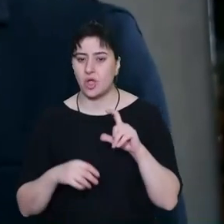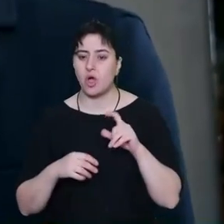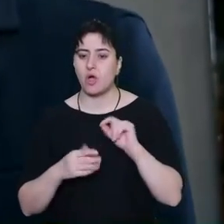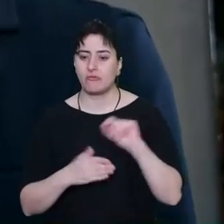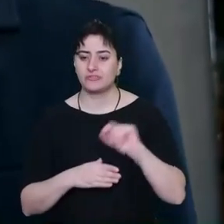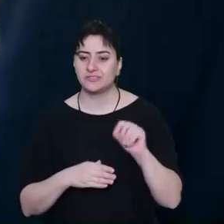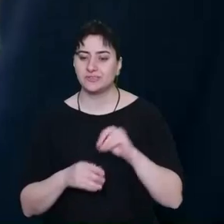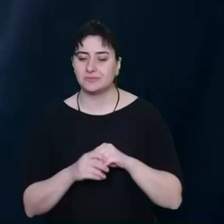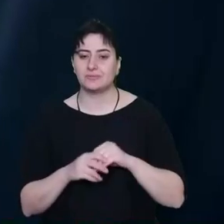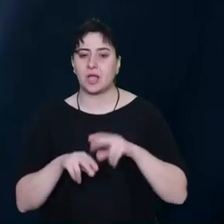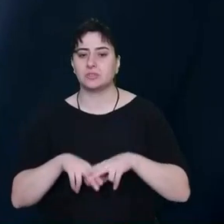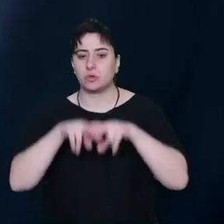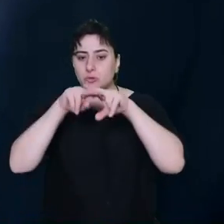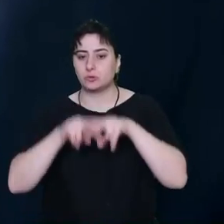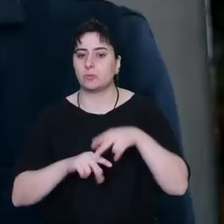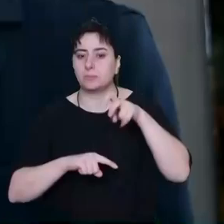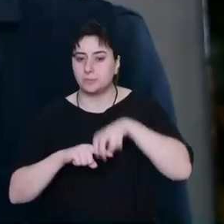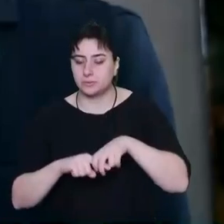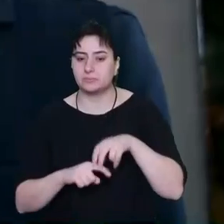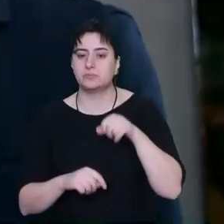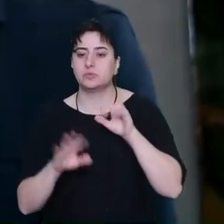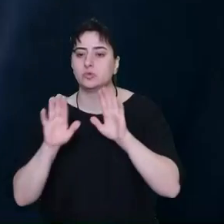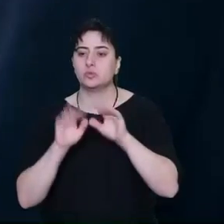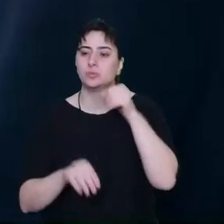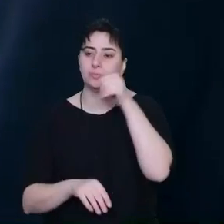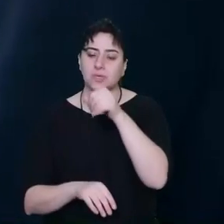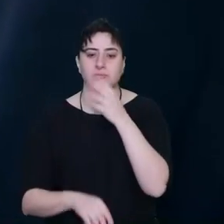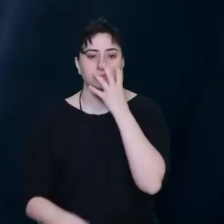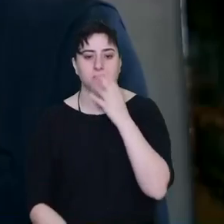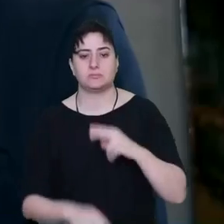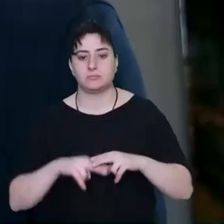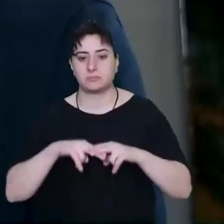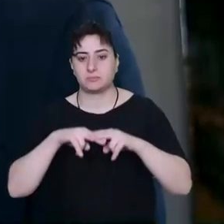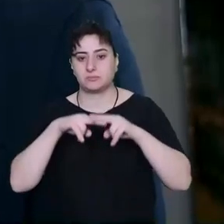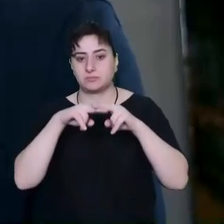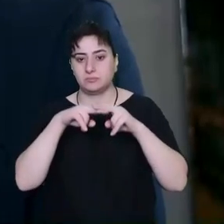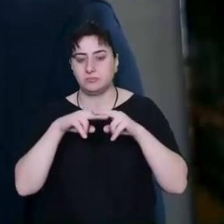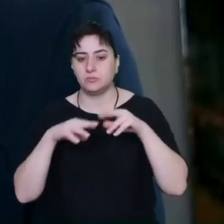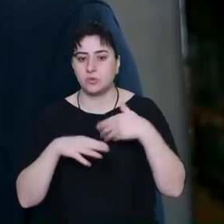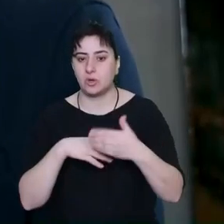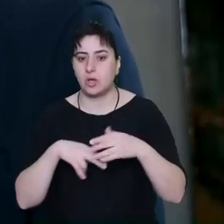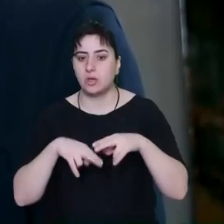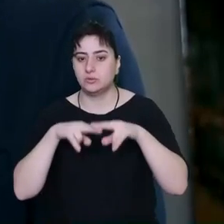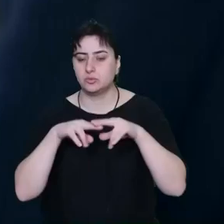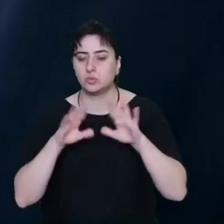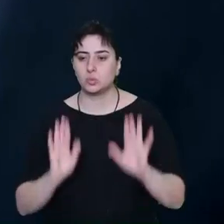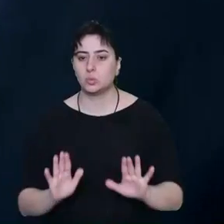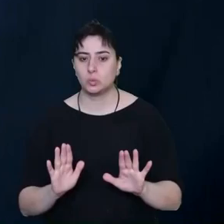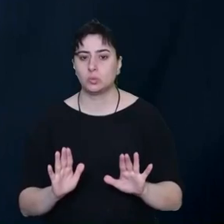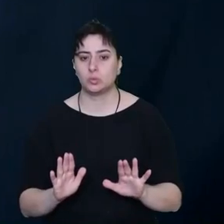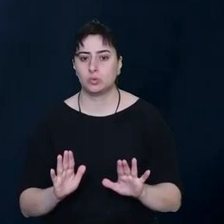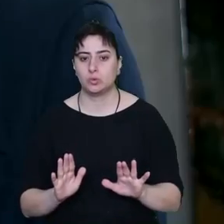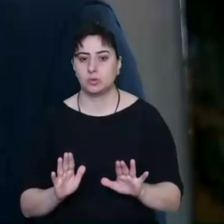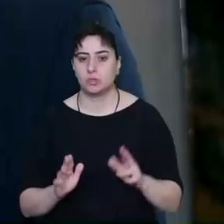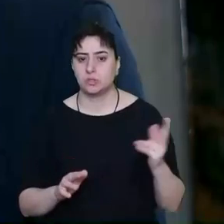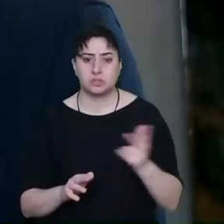için asansöre bindim. Düğmeye bastım üst kata. Sonra asansör birdenbire durdu